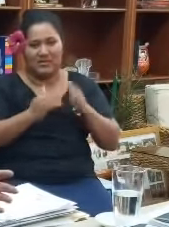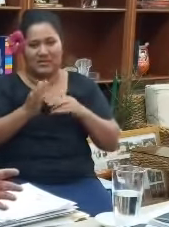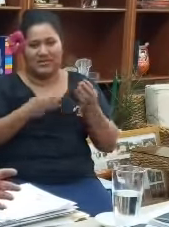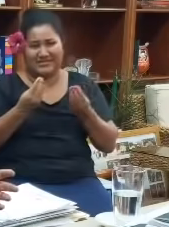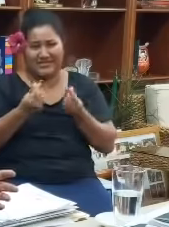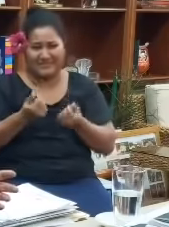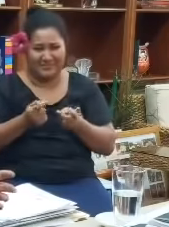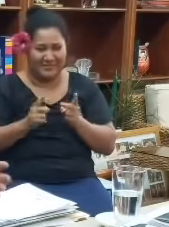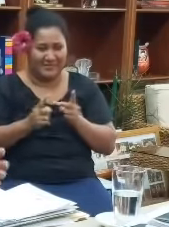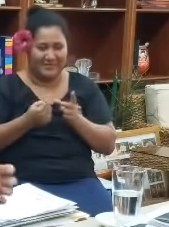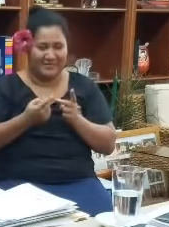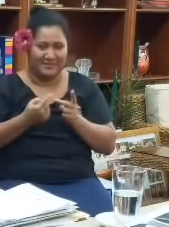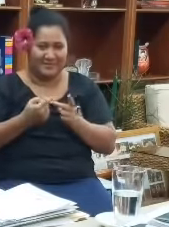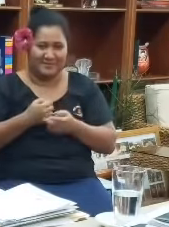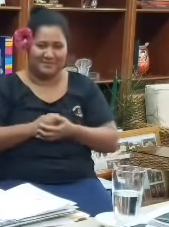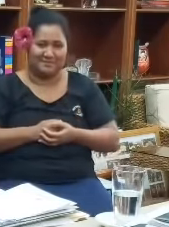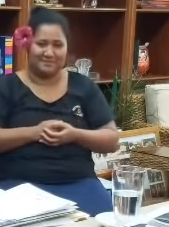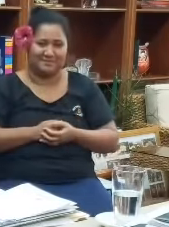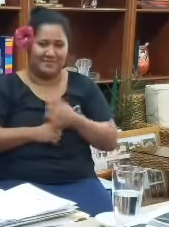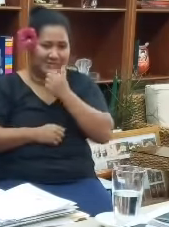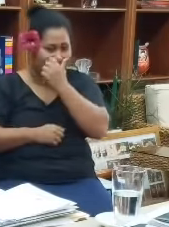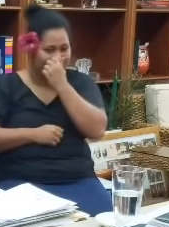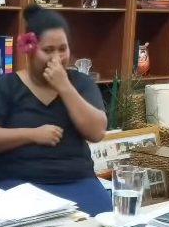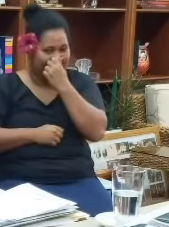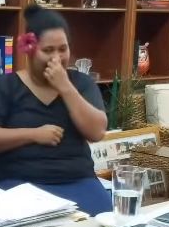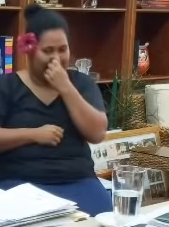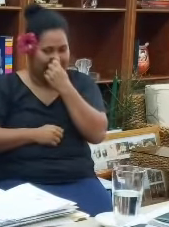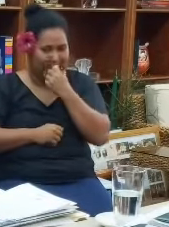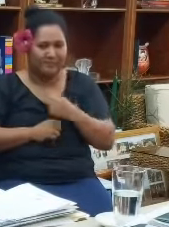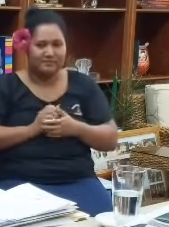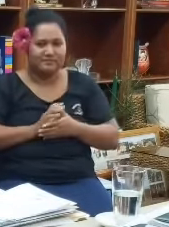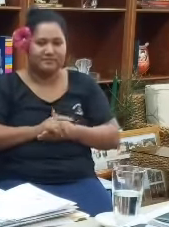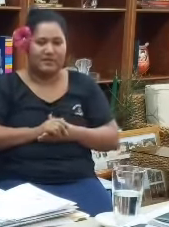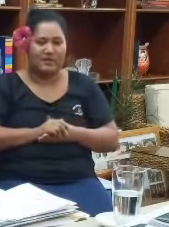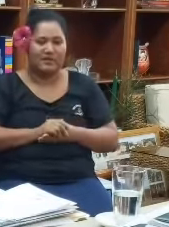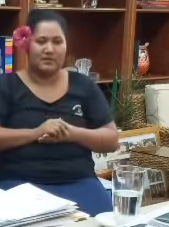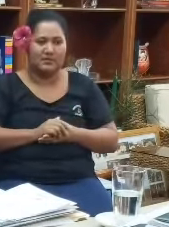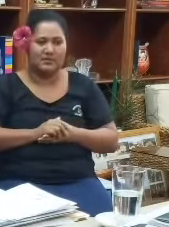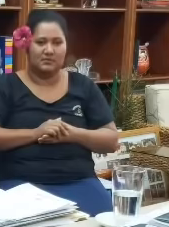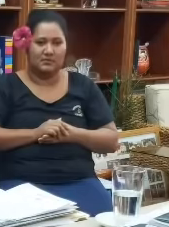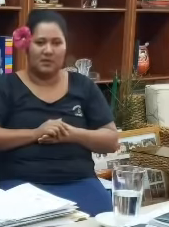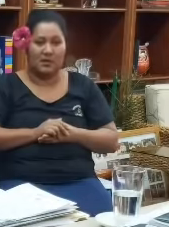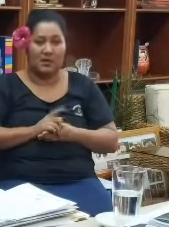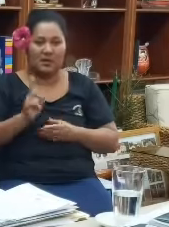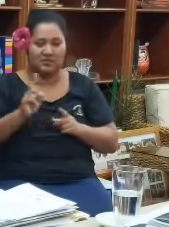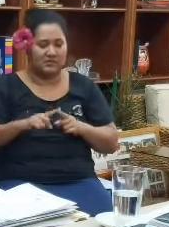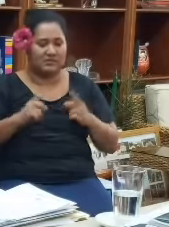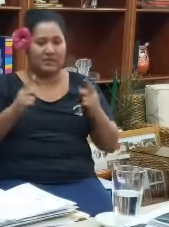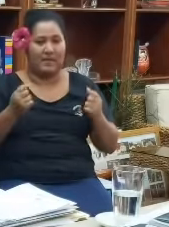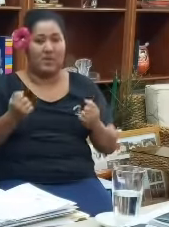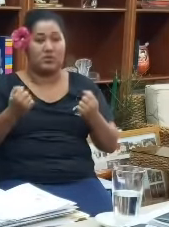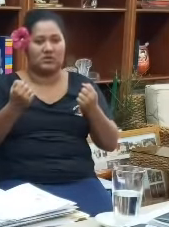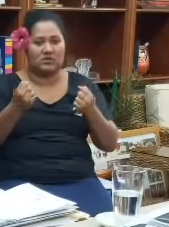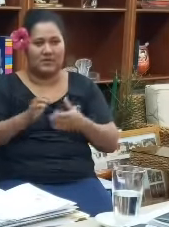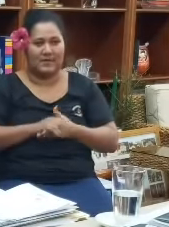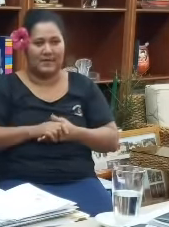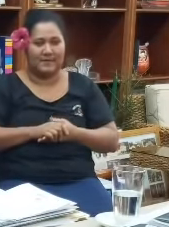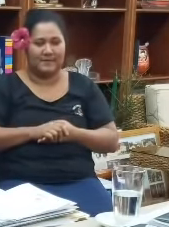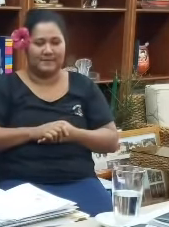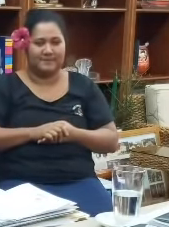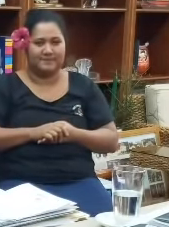Olesi me tu putra tane. O esel malo si le ya. O mangaku